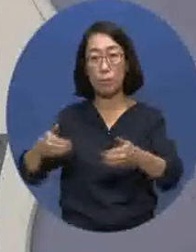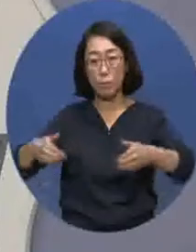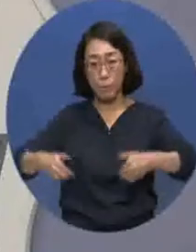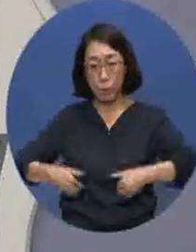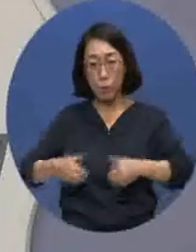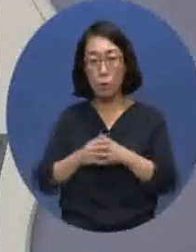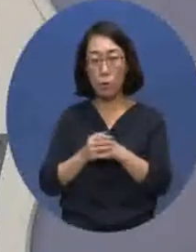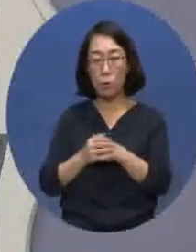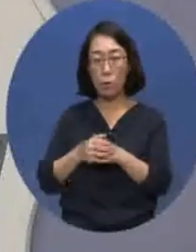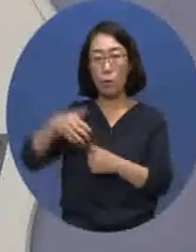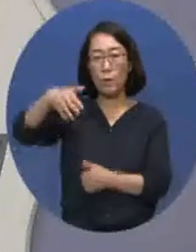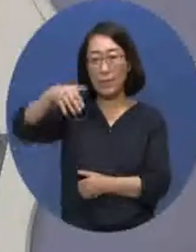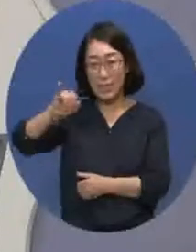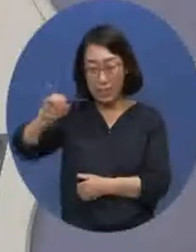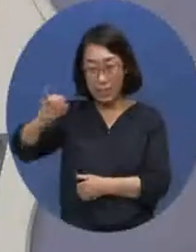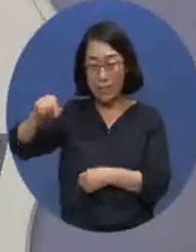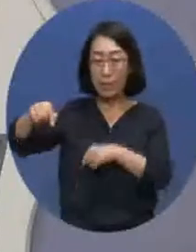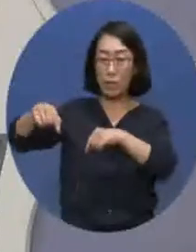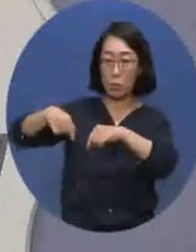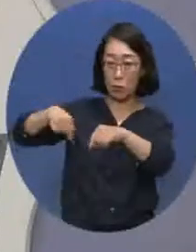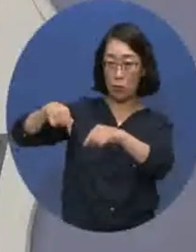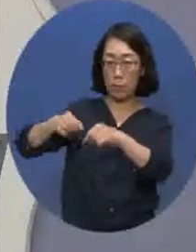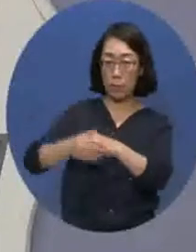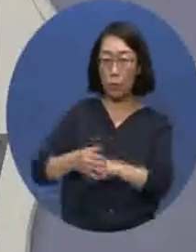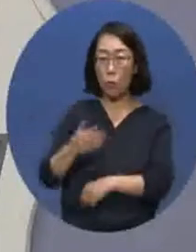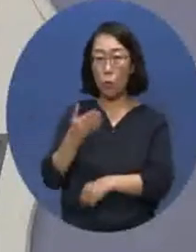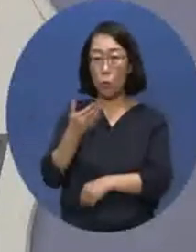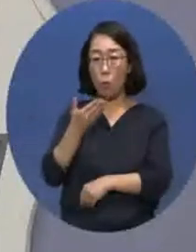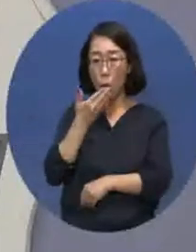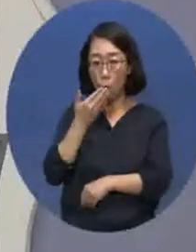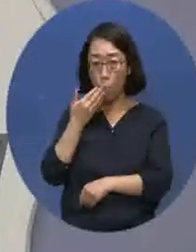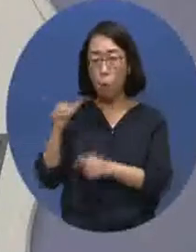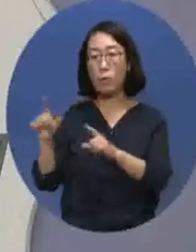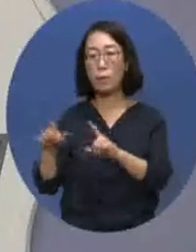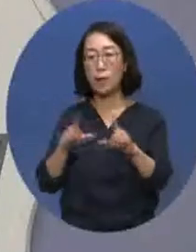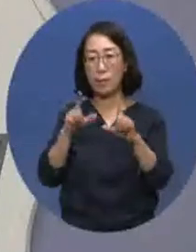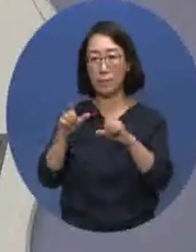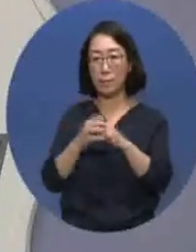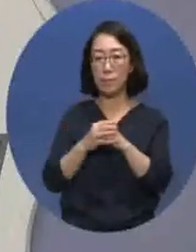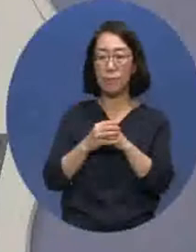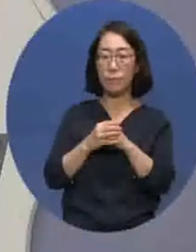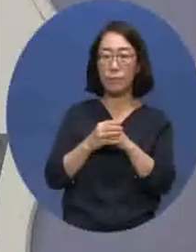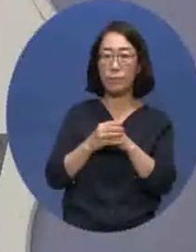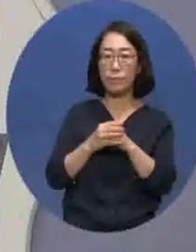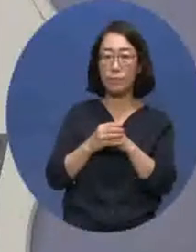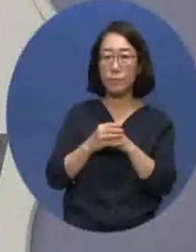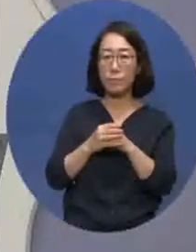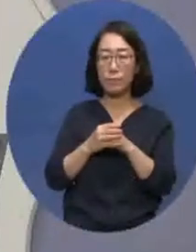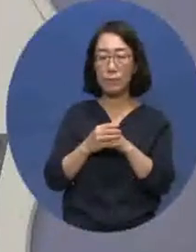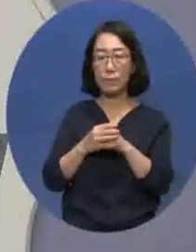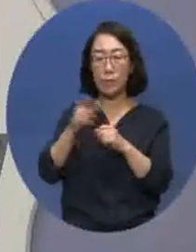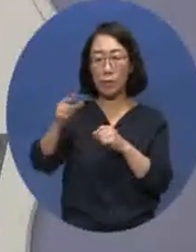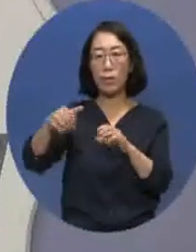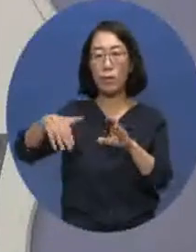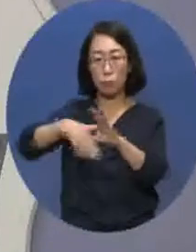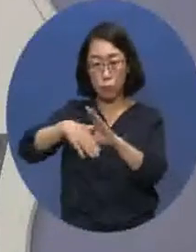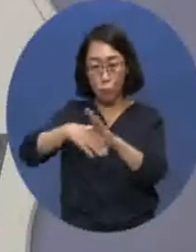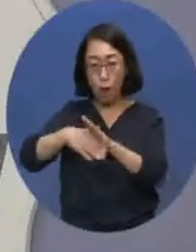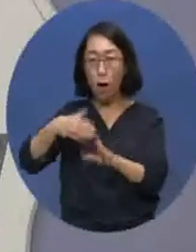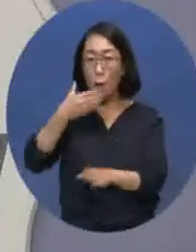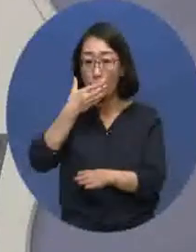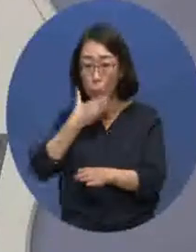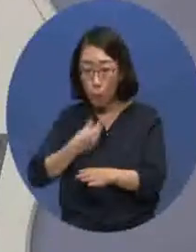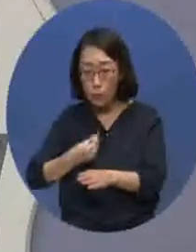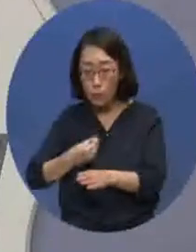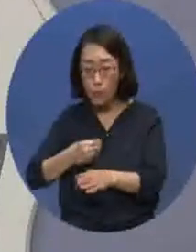씨가 있다면 또 먹고 살고 우리가 어 그런거에 문화복지 이런